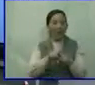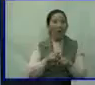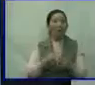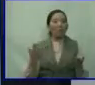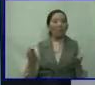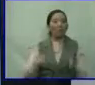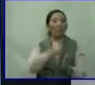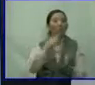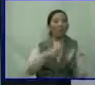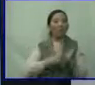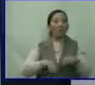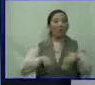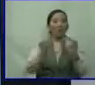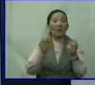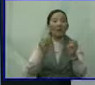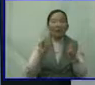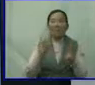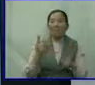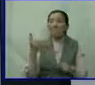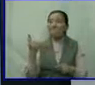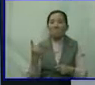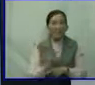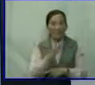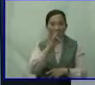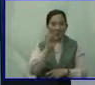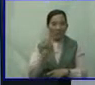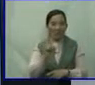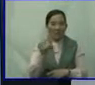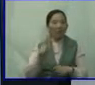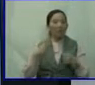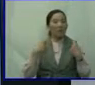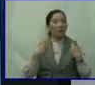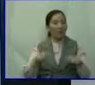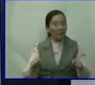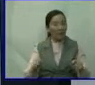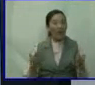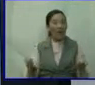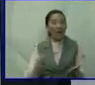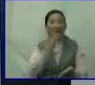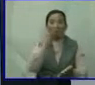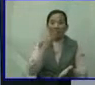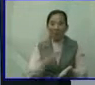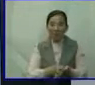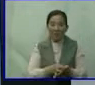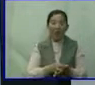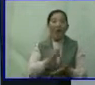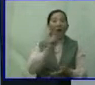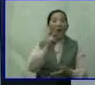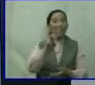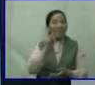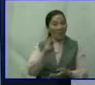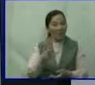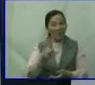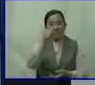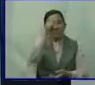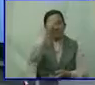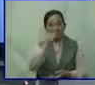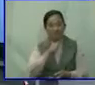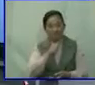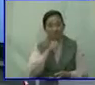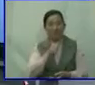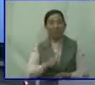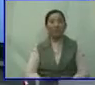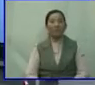как? Первый раз продала. Значит, ответ у нас апрель месяц.